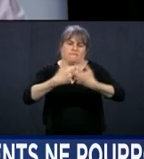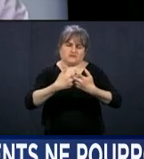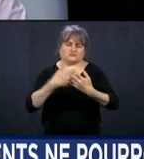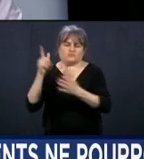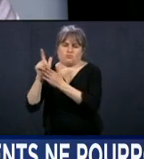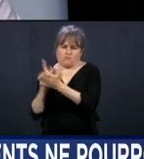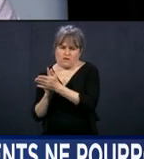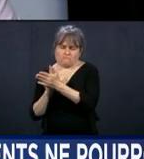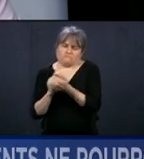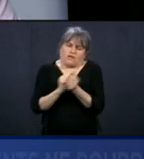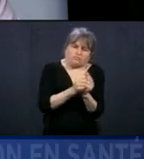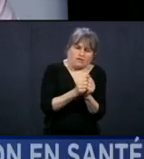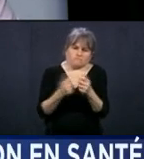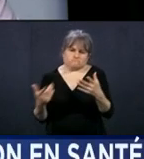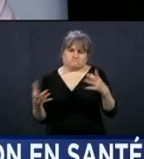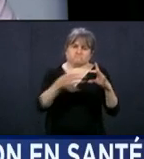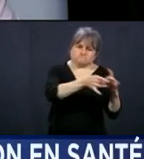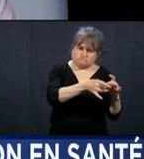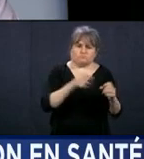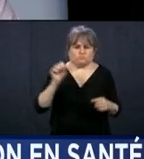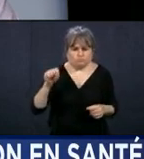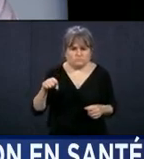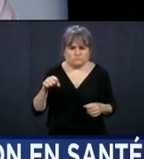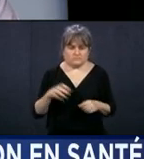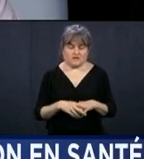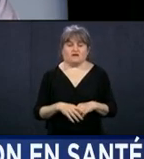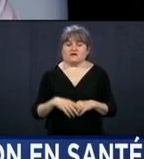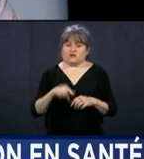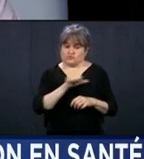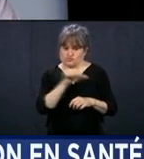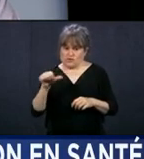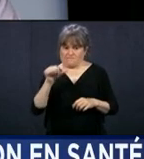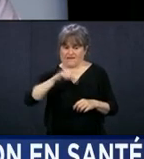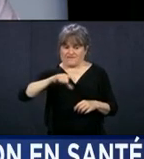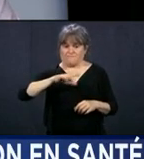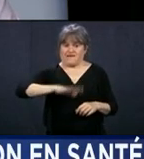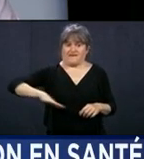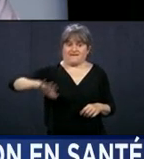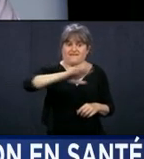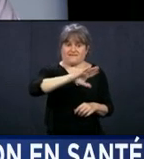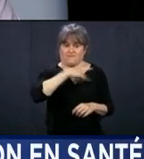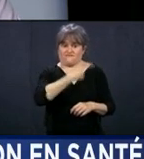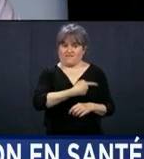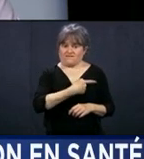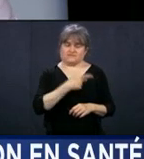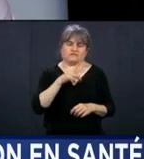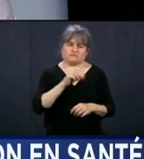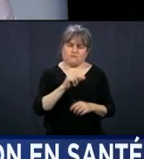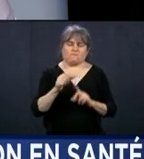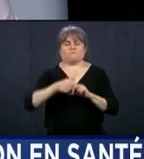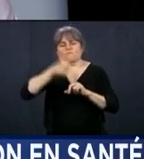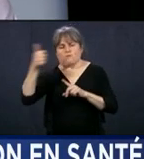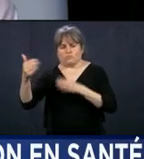pandémie. Et aussi, c'est une mesure qui est appliquée ailleurs. Nous, on regarde depuis le début ce qui se fait ailleurs, les meilleures pratiques